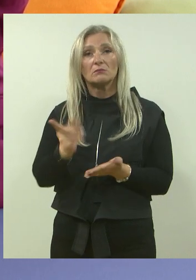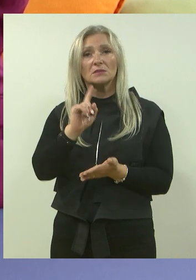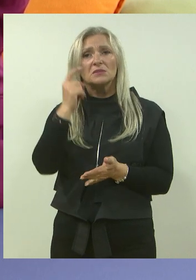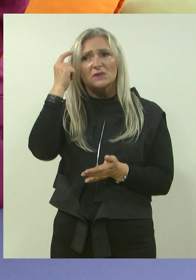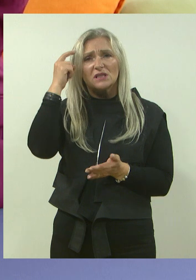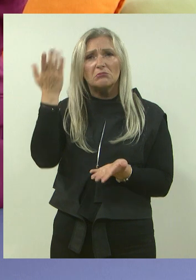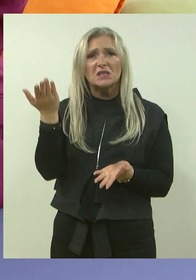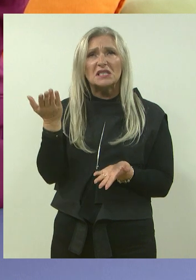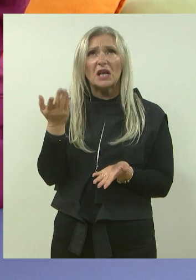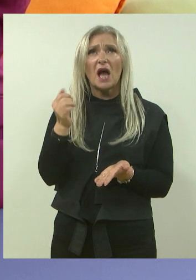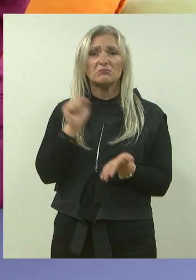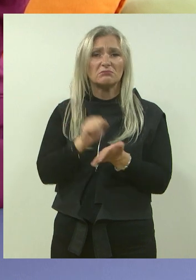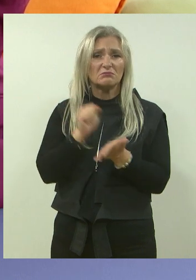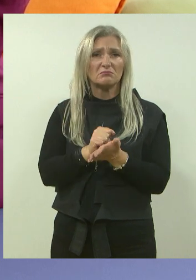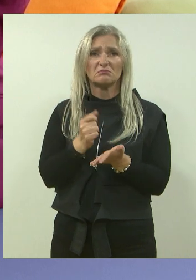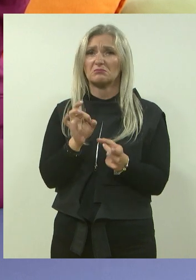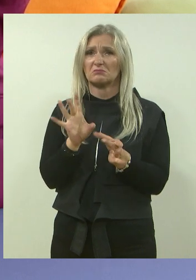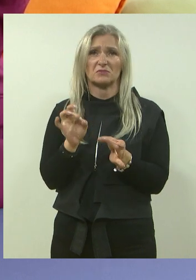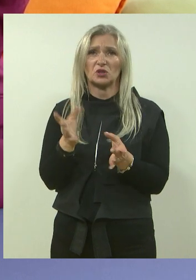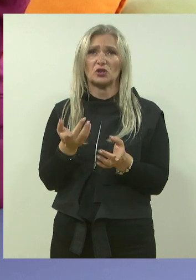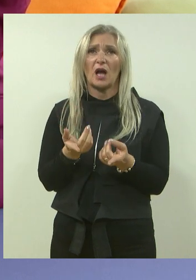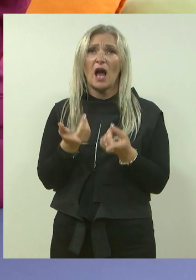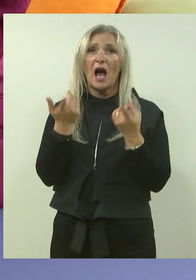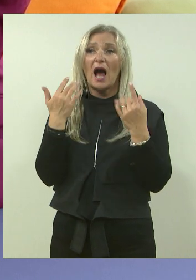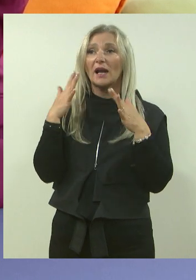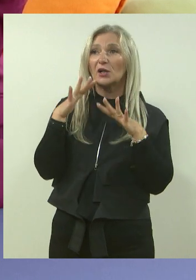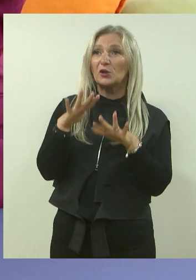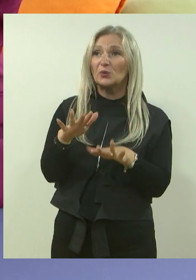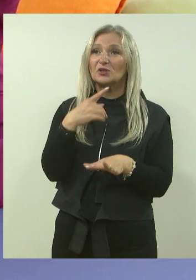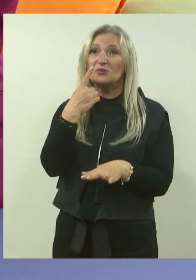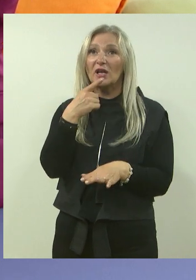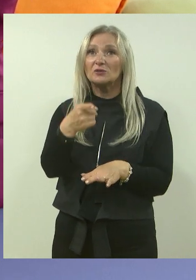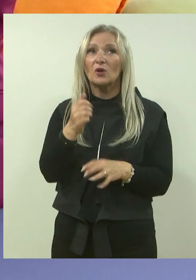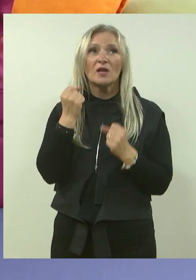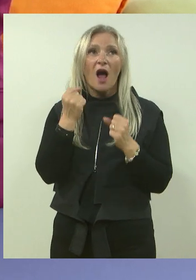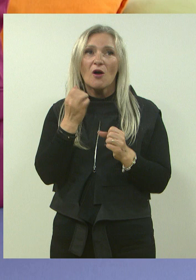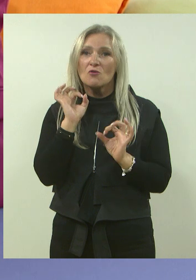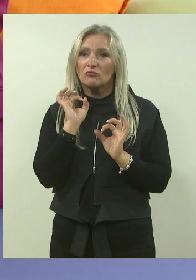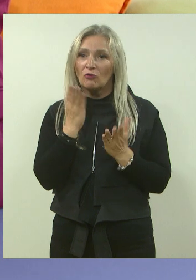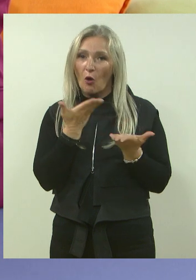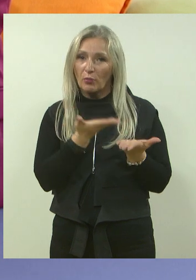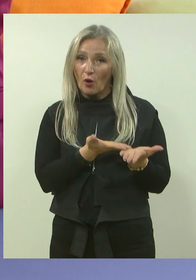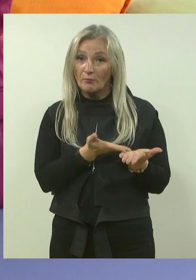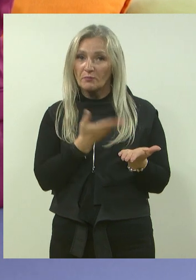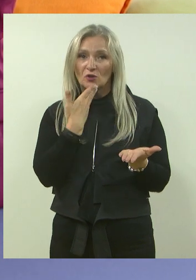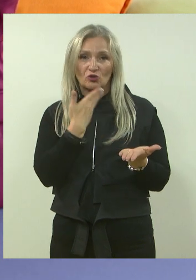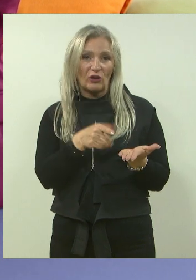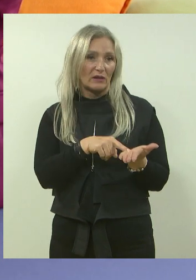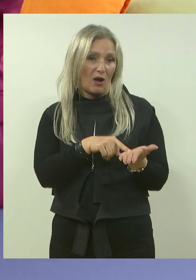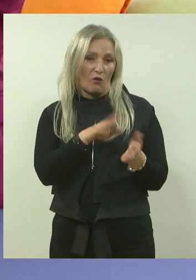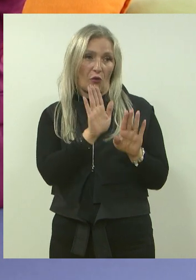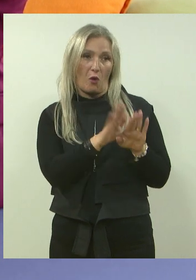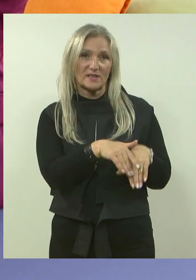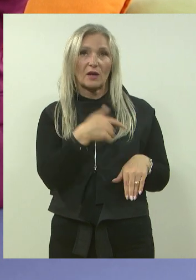to niti tiskati, ali nekako su mi ljudi rekli pa to ti je jako dobro, šteta da to samo tako ostane.